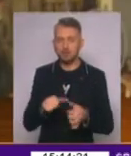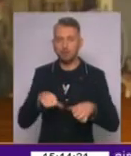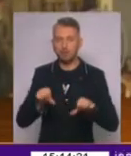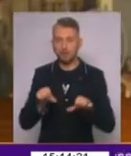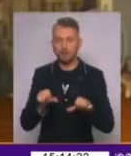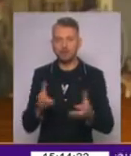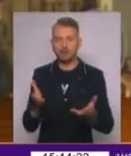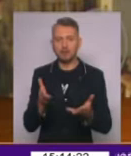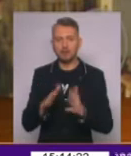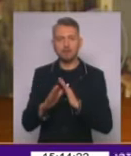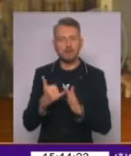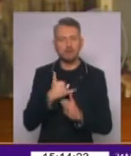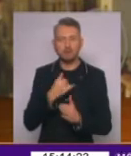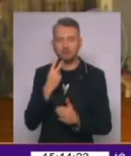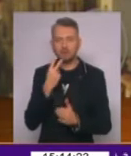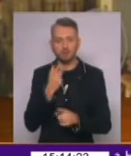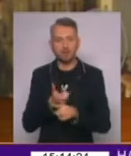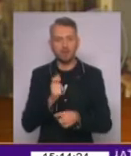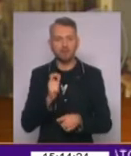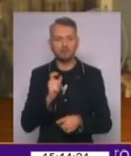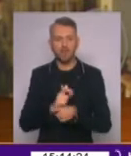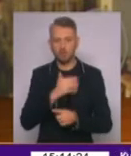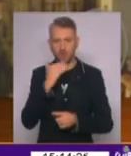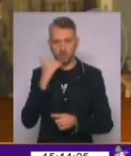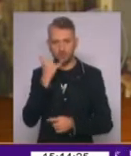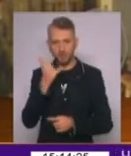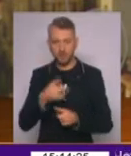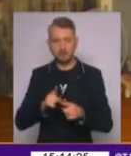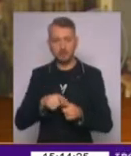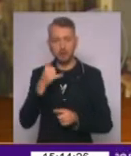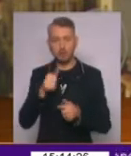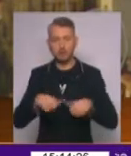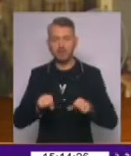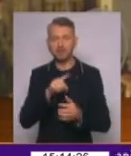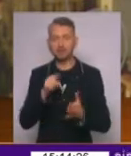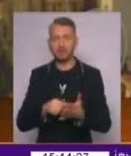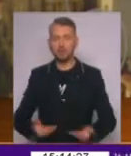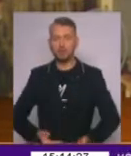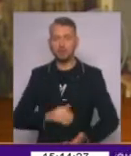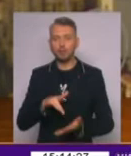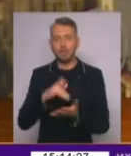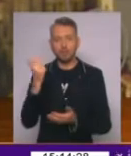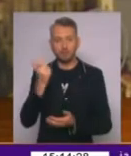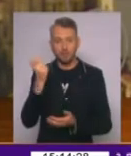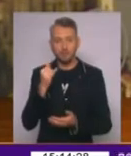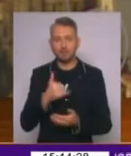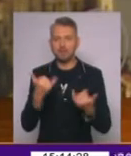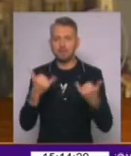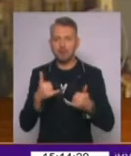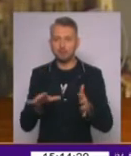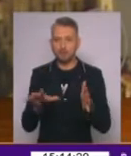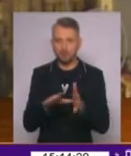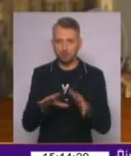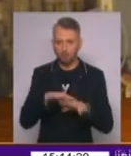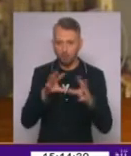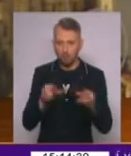яка викликає у нас завжди надзвичайно багато дзвінків. Це комісія з питань житлово-комунального господарства та паливно-енергетичного